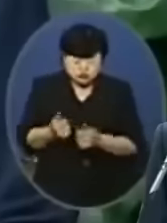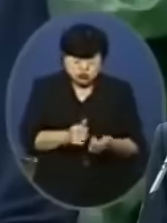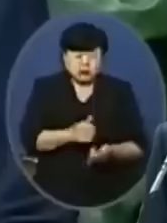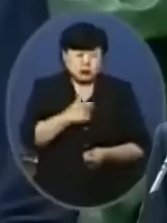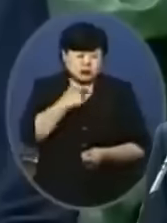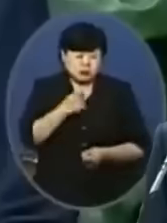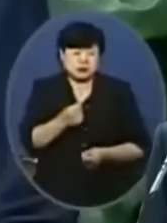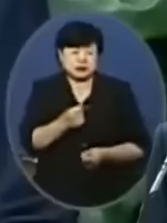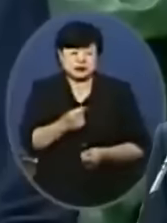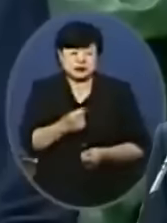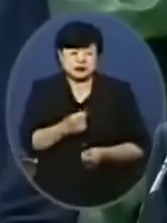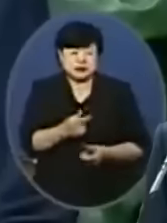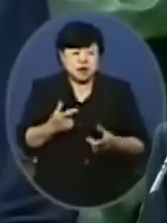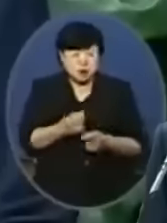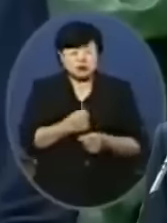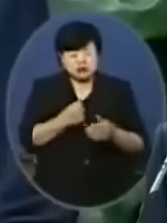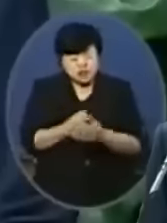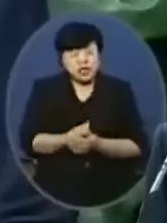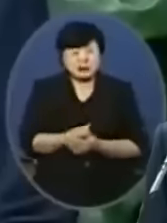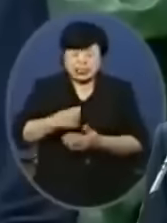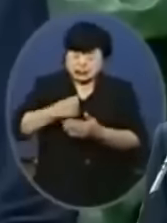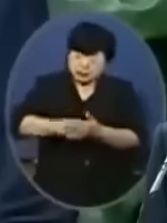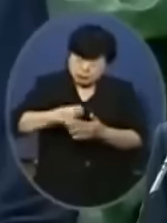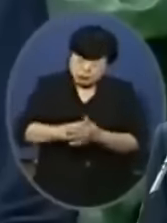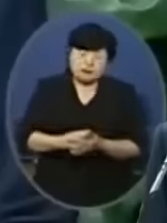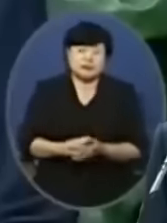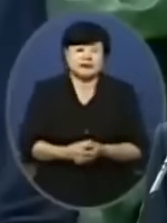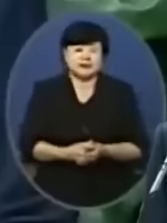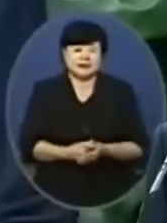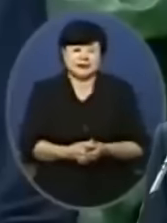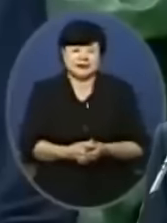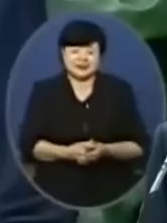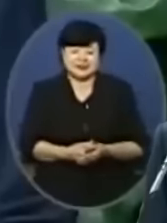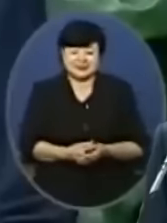죽여버릴까, 제 원수 때문에 내가 통곡을 해버릴까, 어떻게 할까,